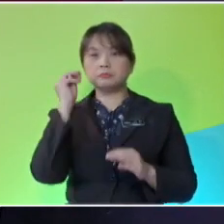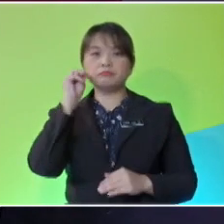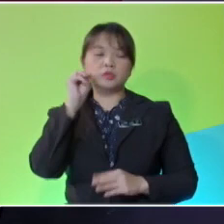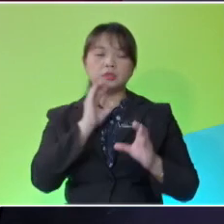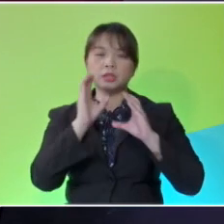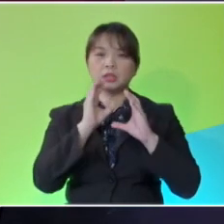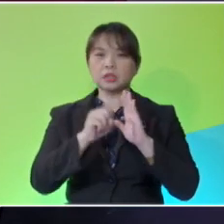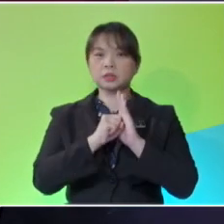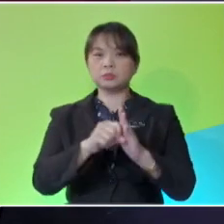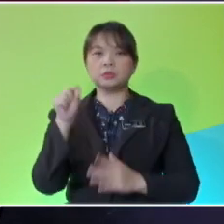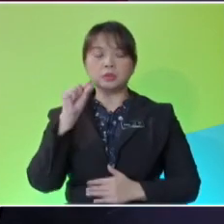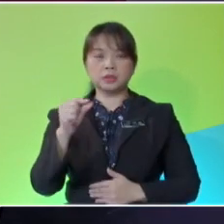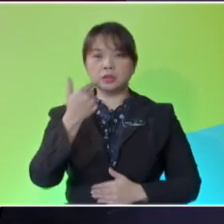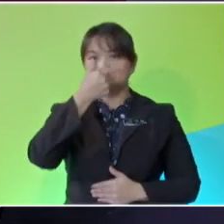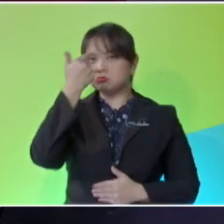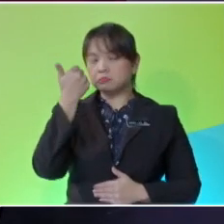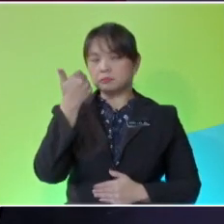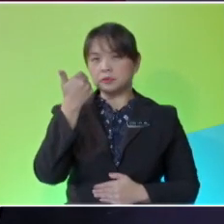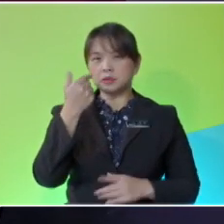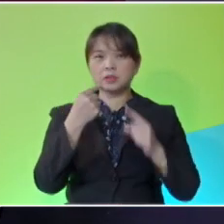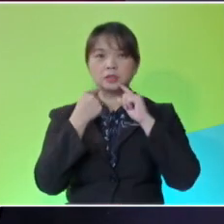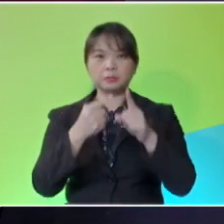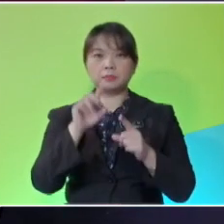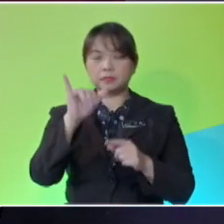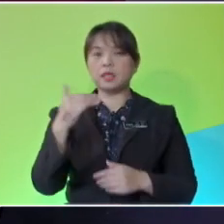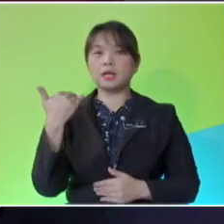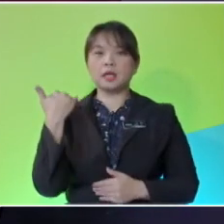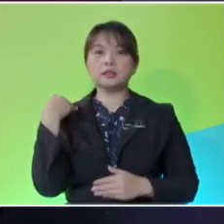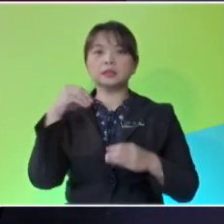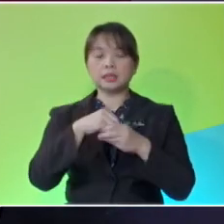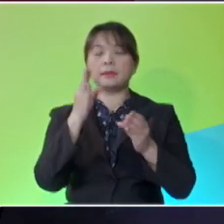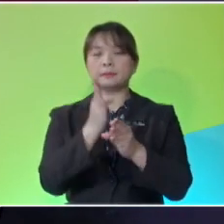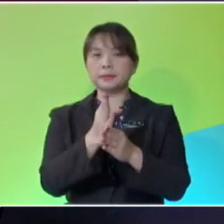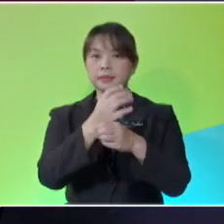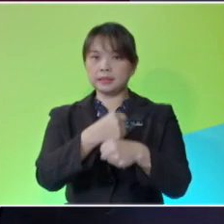sebab jawaban dia berada dalam satu